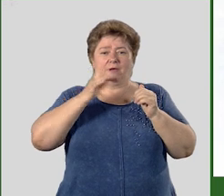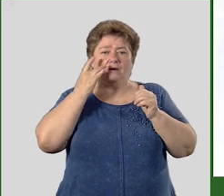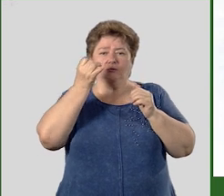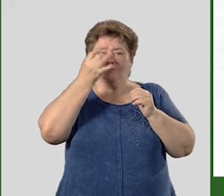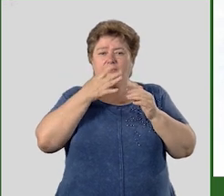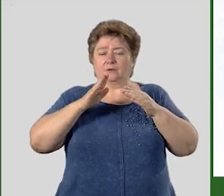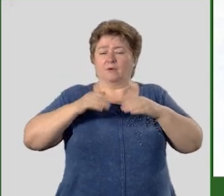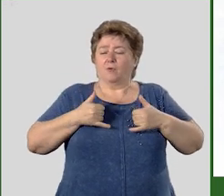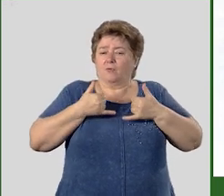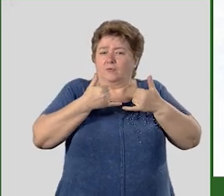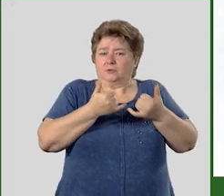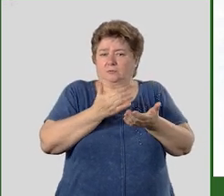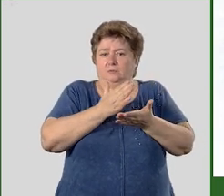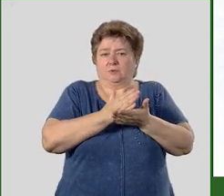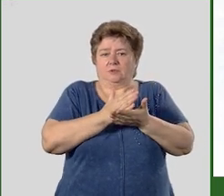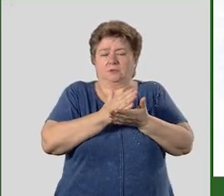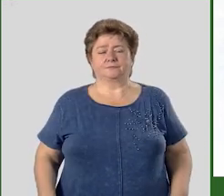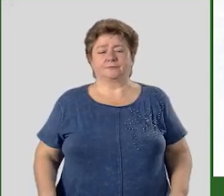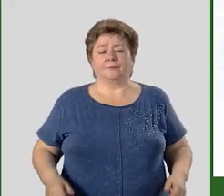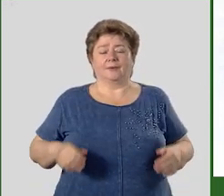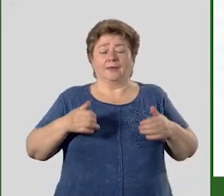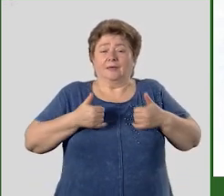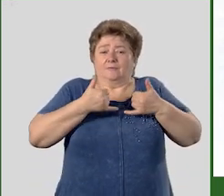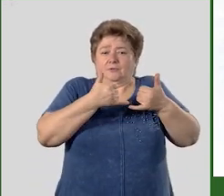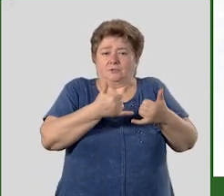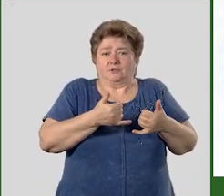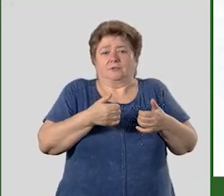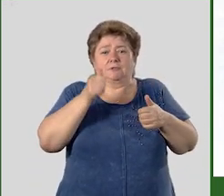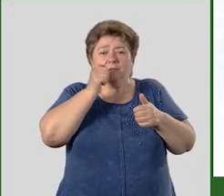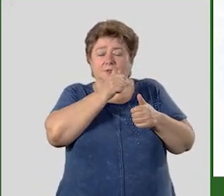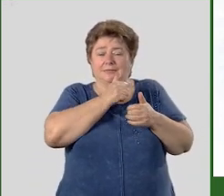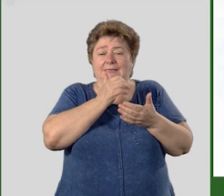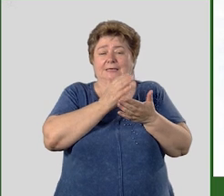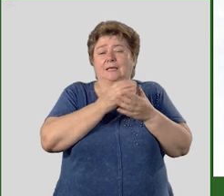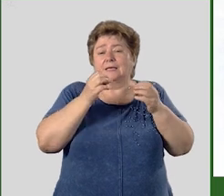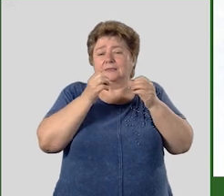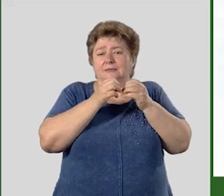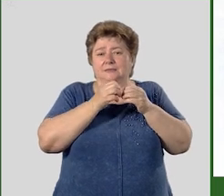африканцы относятся особенно трогательно. Секрет такого отношения в